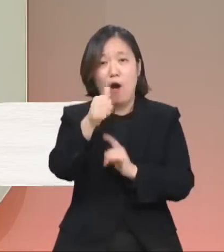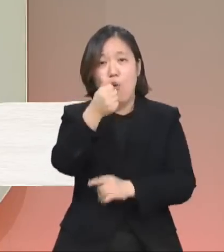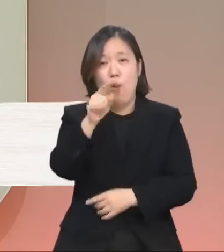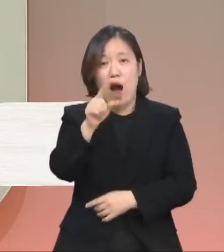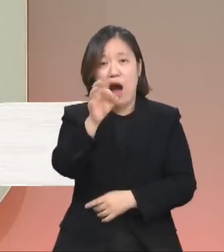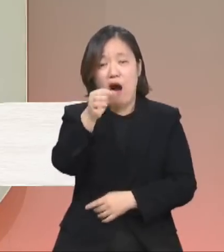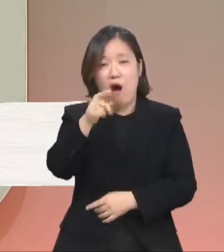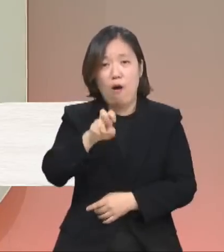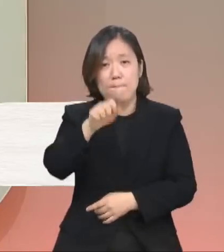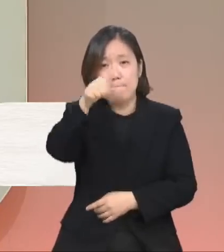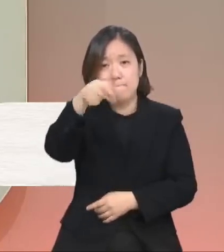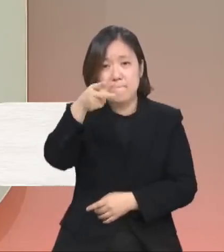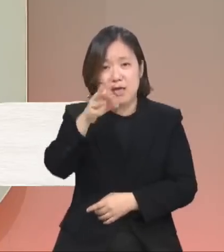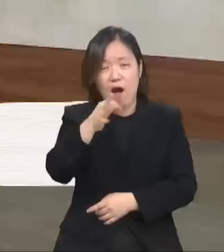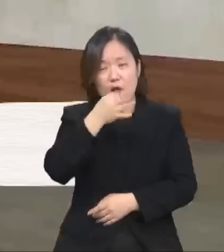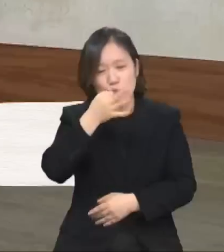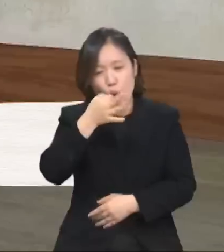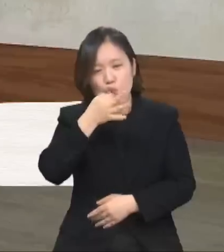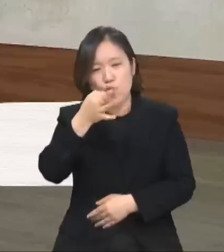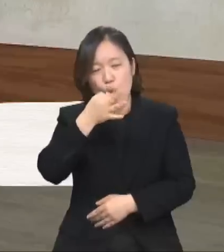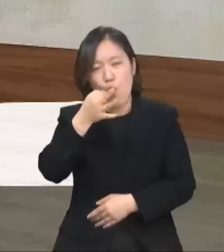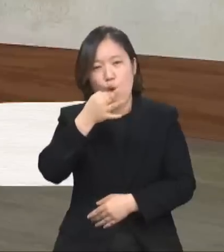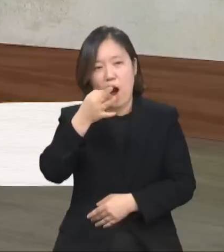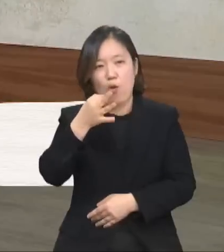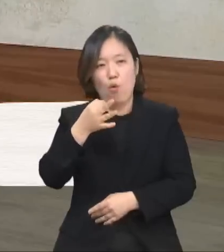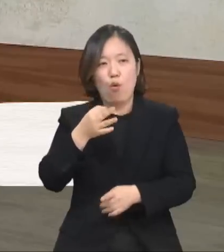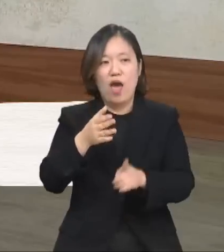약창결을 독송하고 저녁에는 대수구